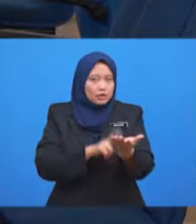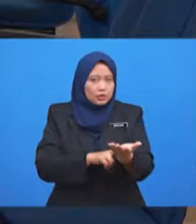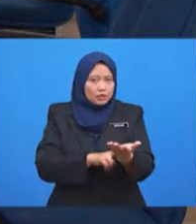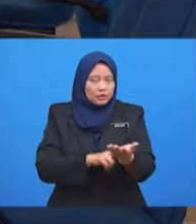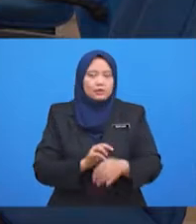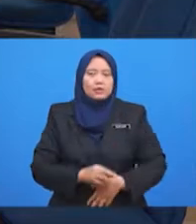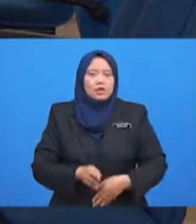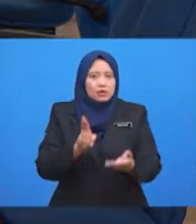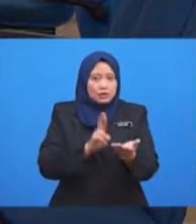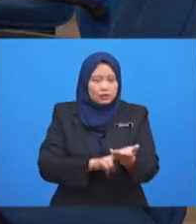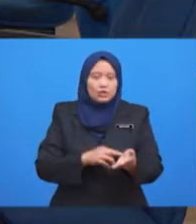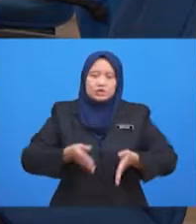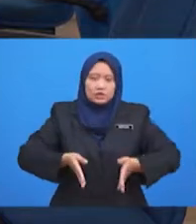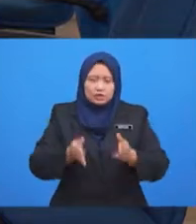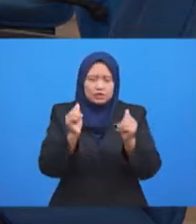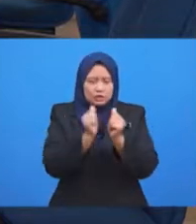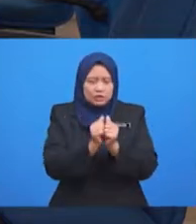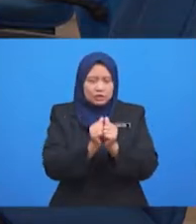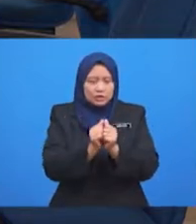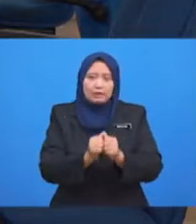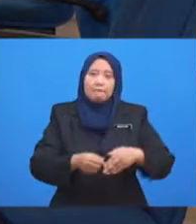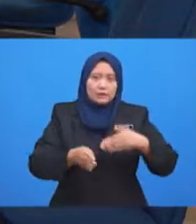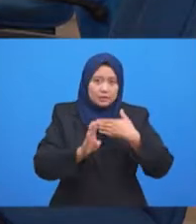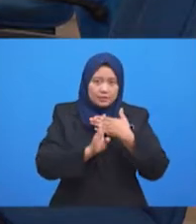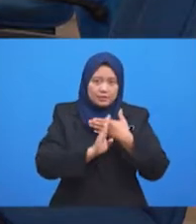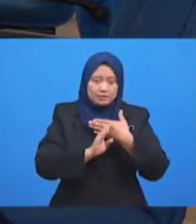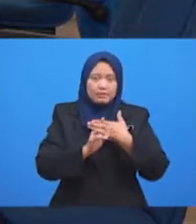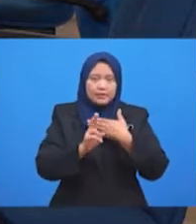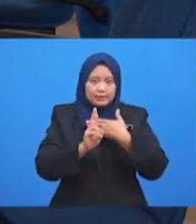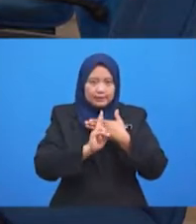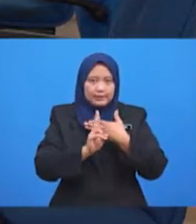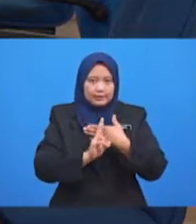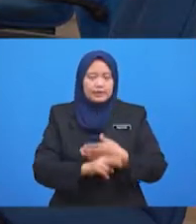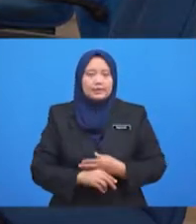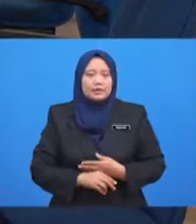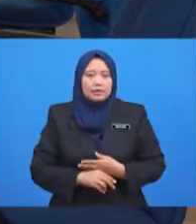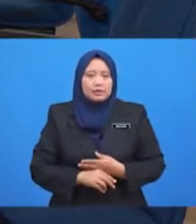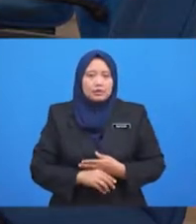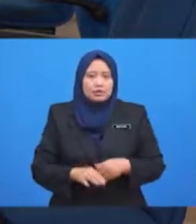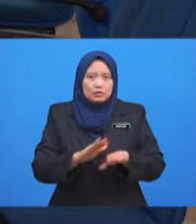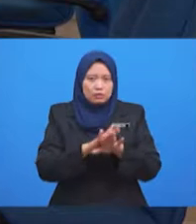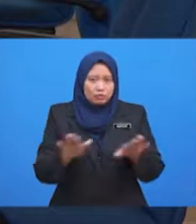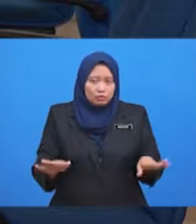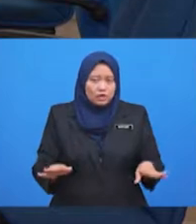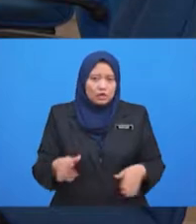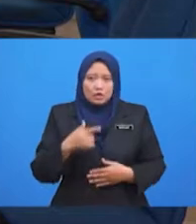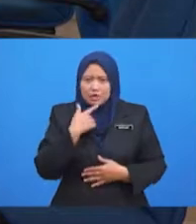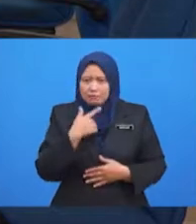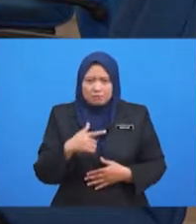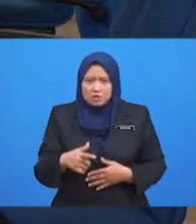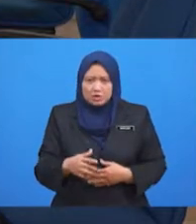perlu dijalankan dengan penuh berhati-hati. Jangan lakukan rawatan secara berpanjangan